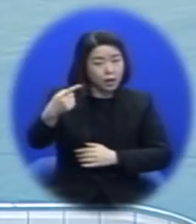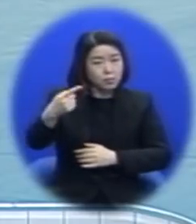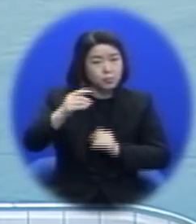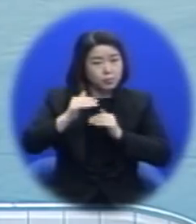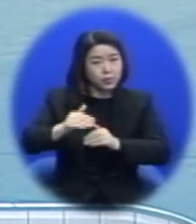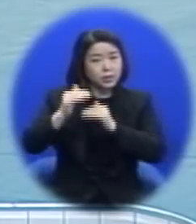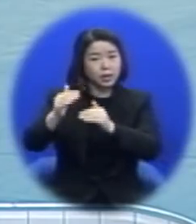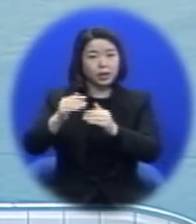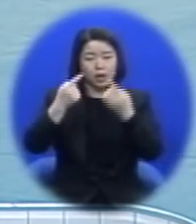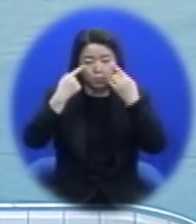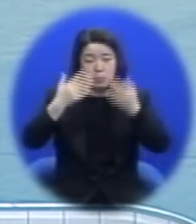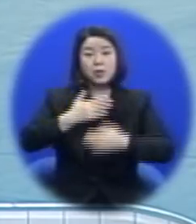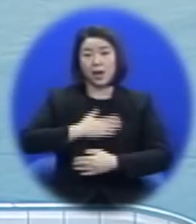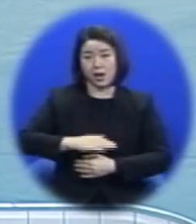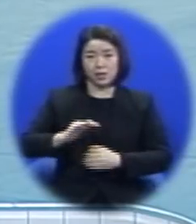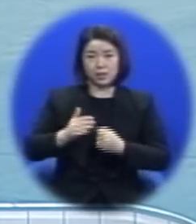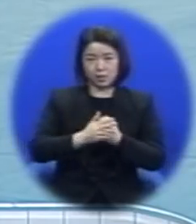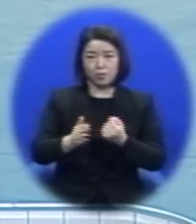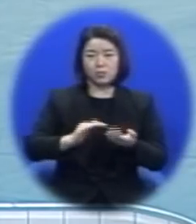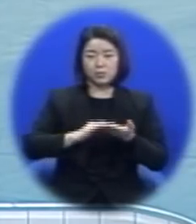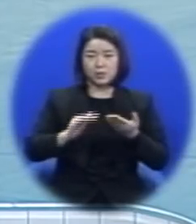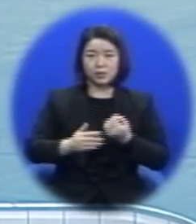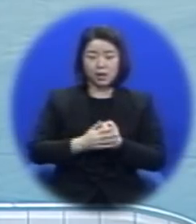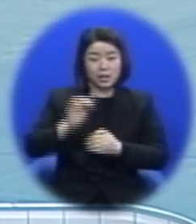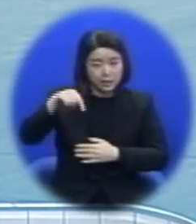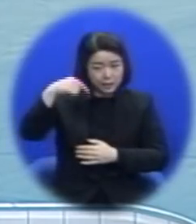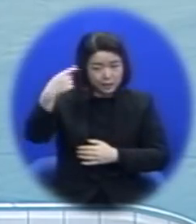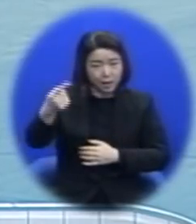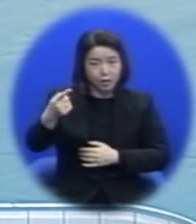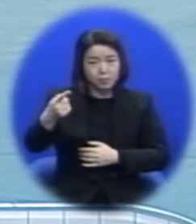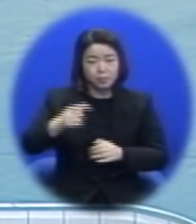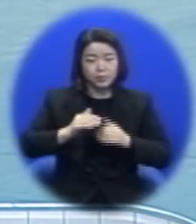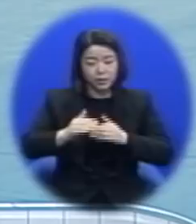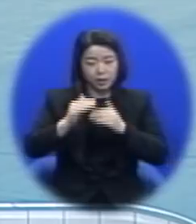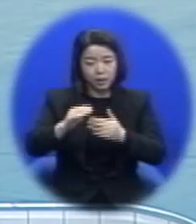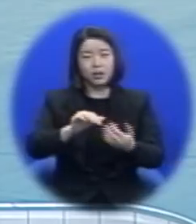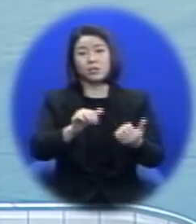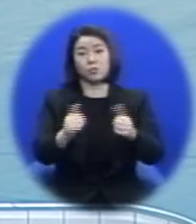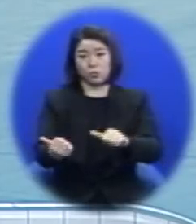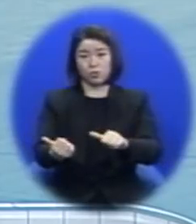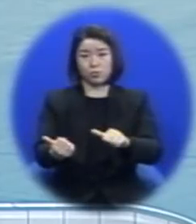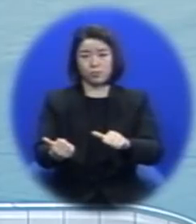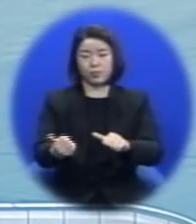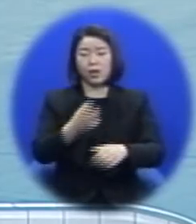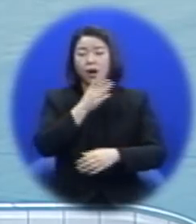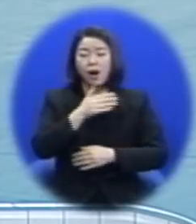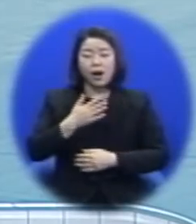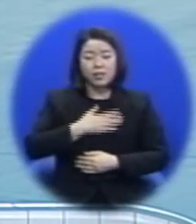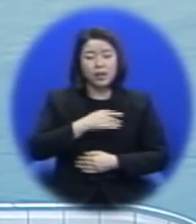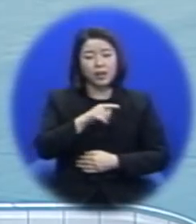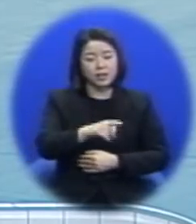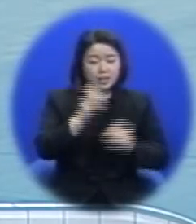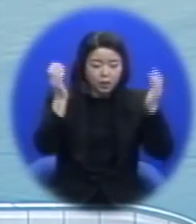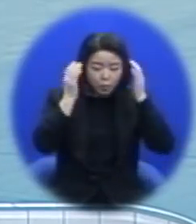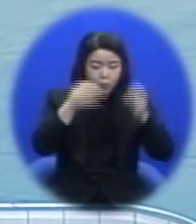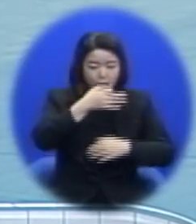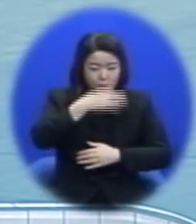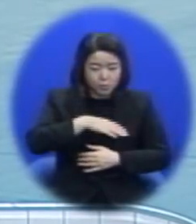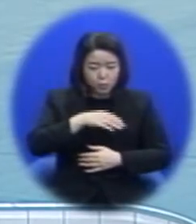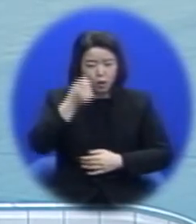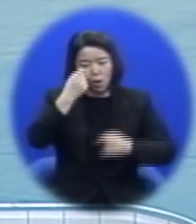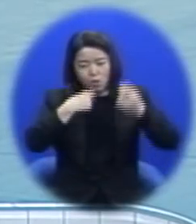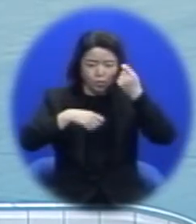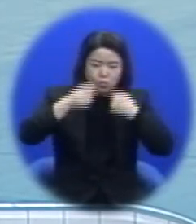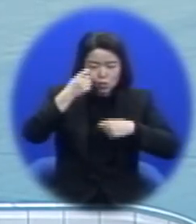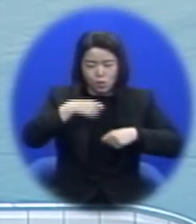뭔지 분명히 알게 됐습니다. 그 다음 단계가 죽음이구나. 내가 지금 이 고난이 힘들다고 울고 불고